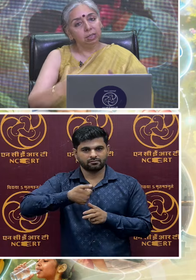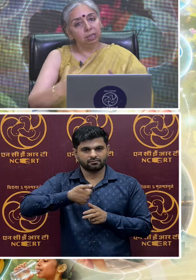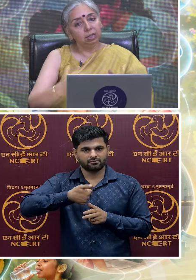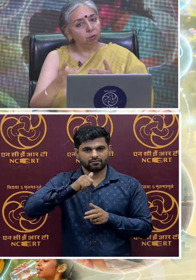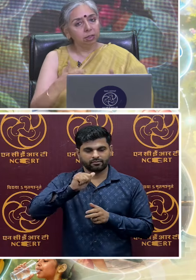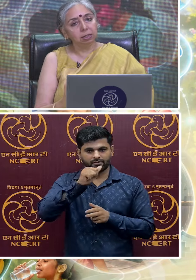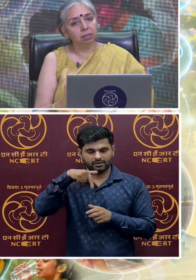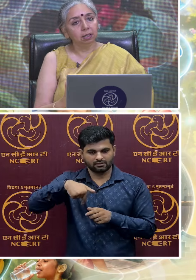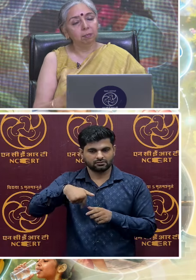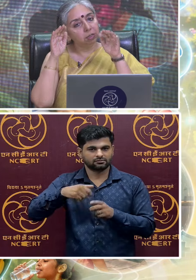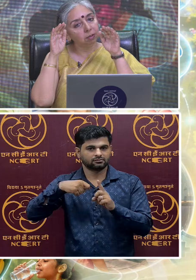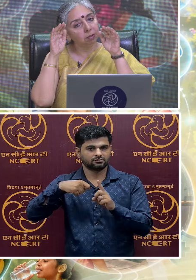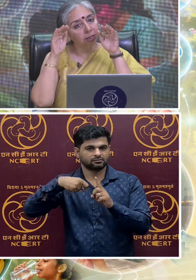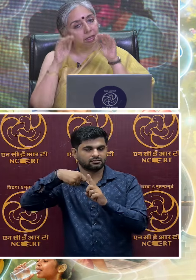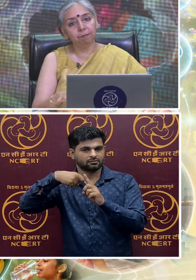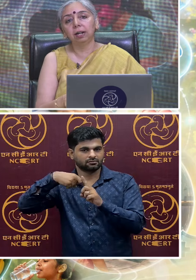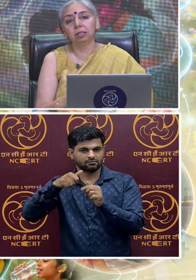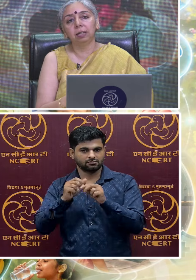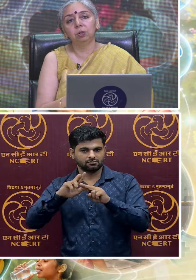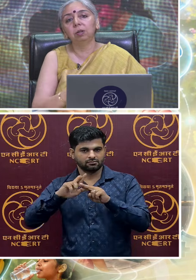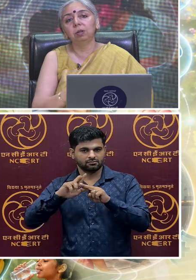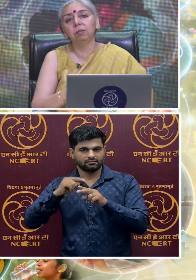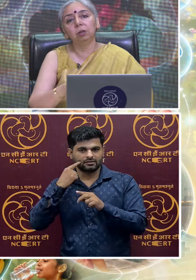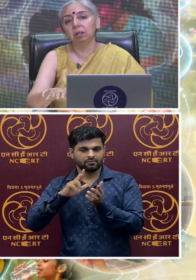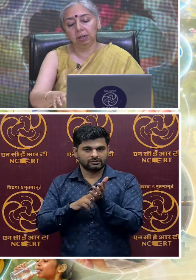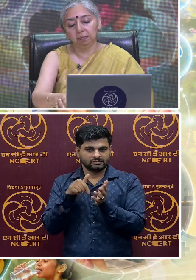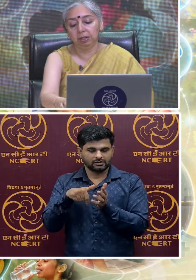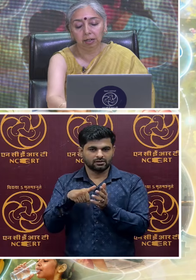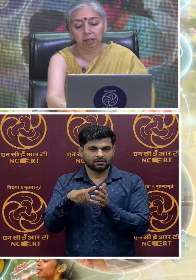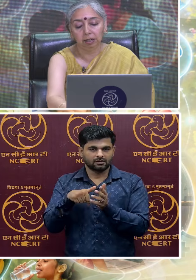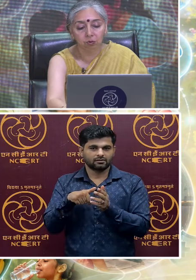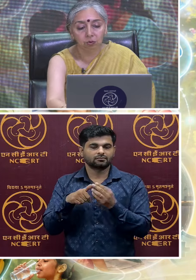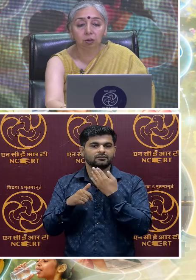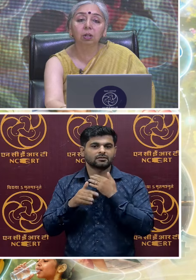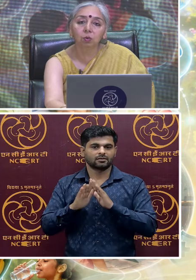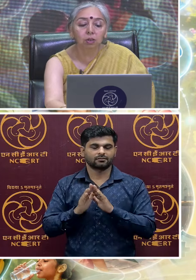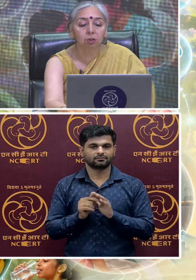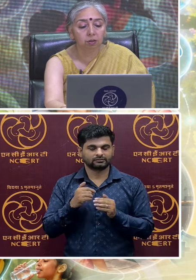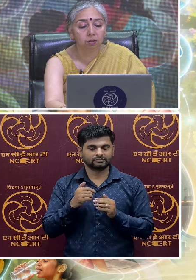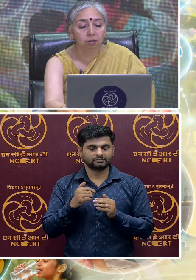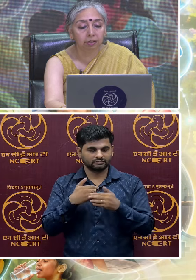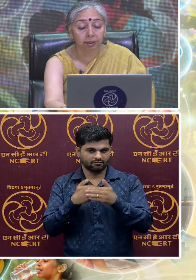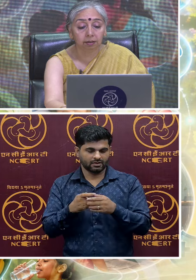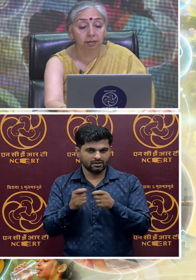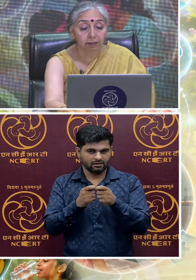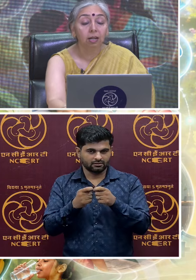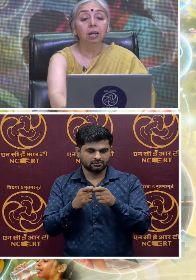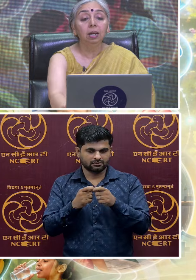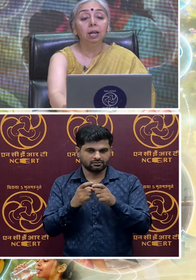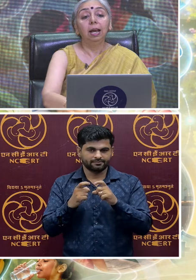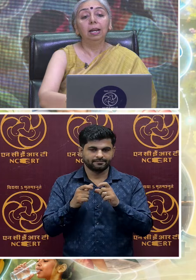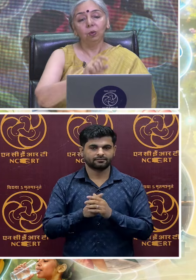इससे थोड़ी देर तो एनर्जी मिलती है, बट उसके बाद एक फ्लैट आ जाता है जो कि बिल्कुल रिक्वायरमेंट नहीं है उसकी। तो कंट्रोल द शुगर